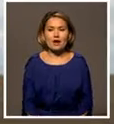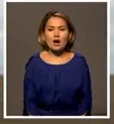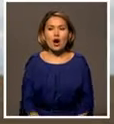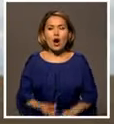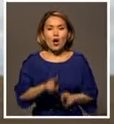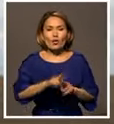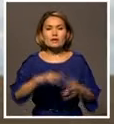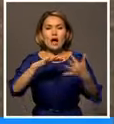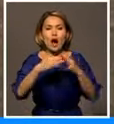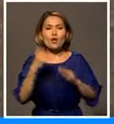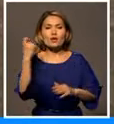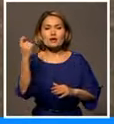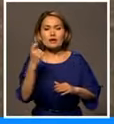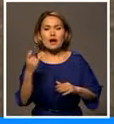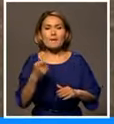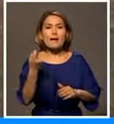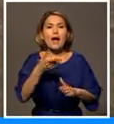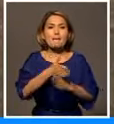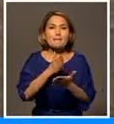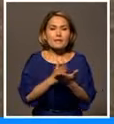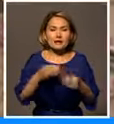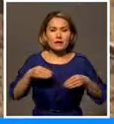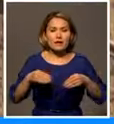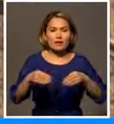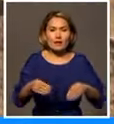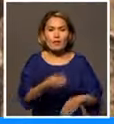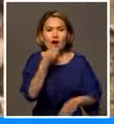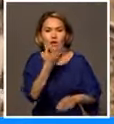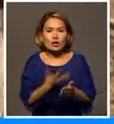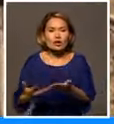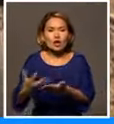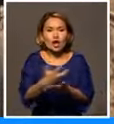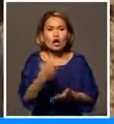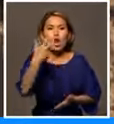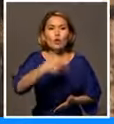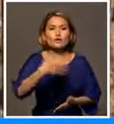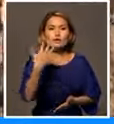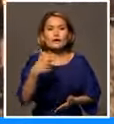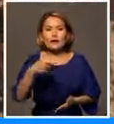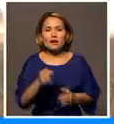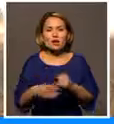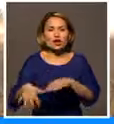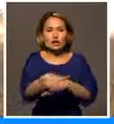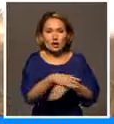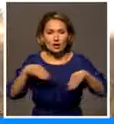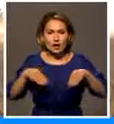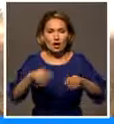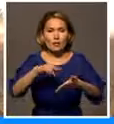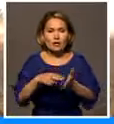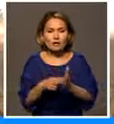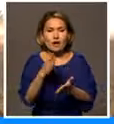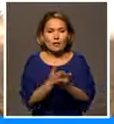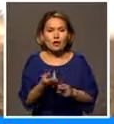Шарбақтыдағы Победа серіктестігі. Бидай өсіруден облыстағы бетке ұстар шаруашылық. Биыл 35 мың гектар алқапқа дән себуді жоспарлапты. Күнбағыс пен